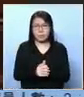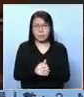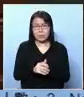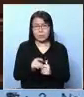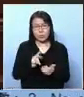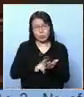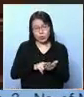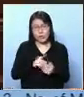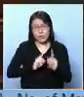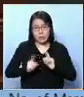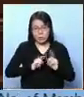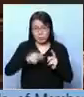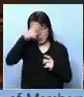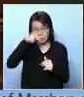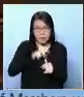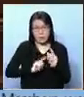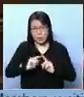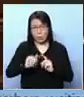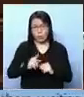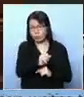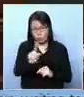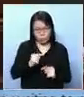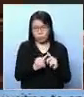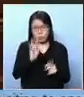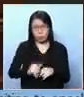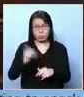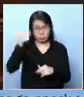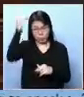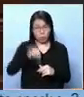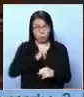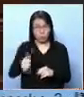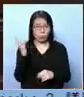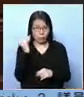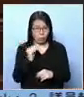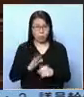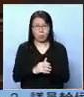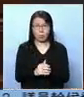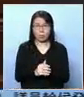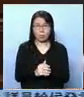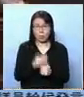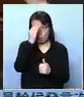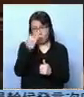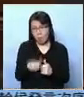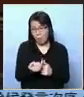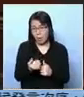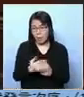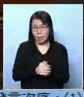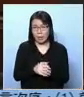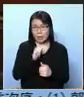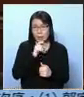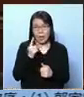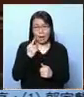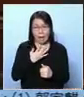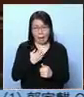自由，我哋有政治自由，任何人都 OK 㗎，咁成年人去听咁嘅嘢咁就会学坏啦。咁你有冇睇个三级电影